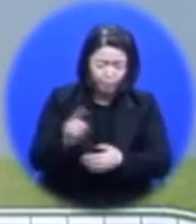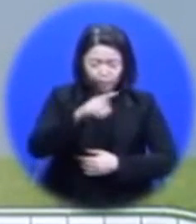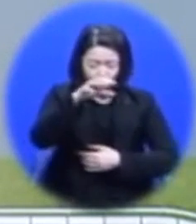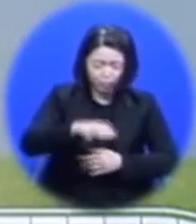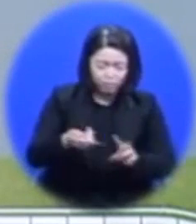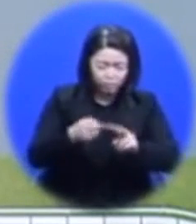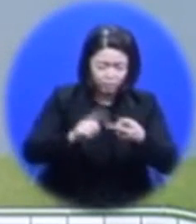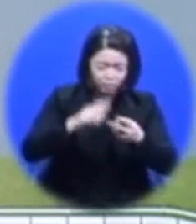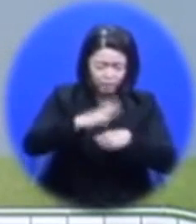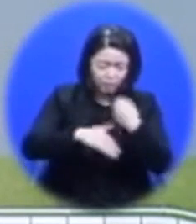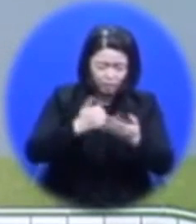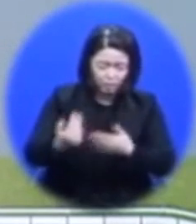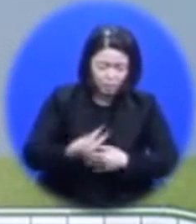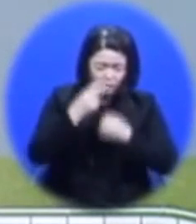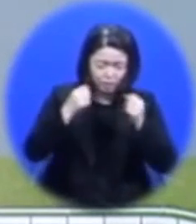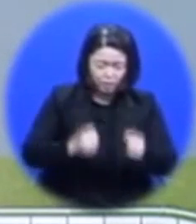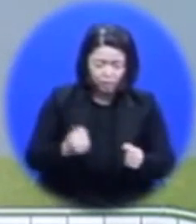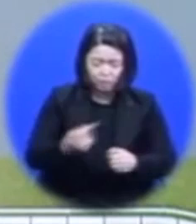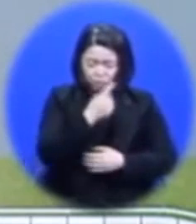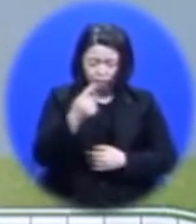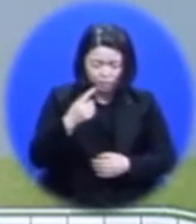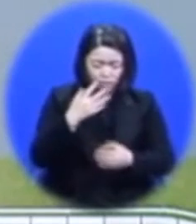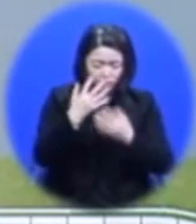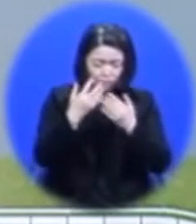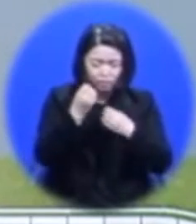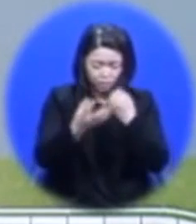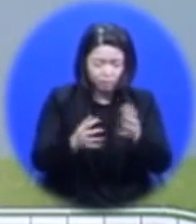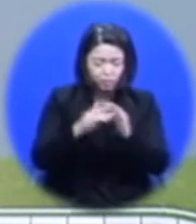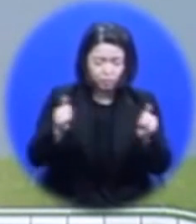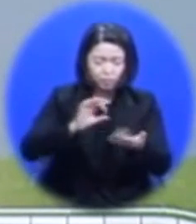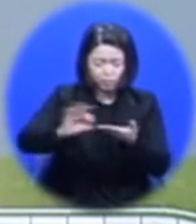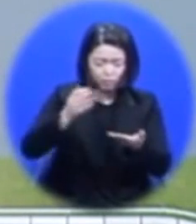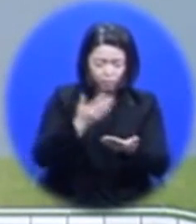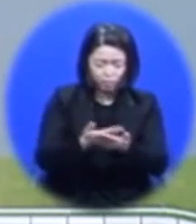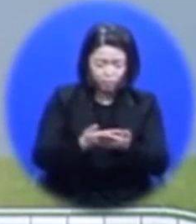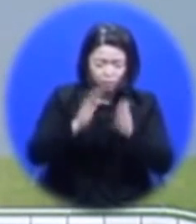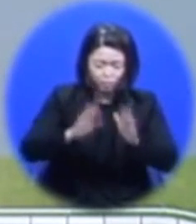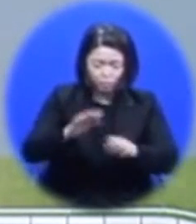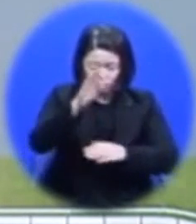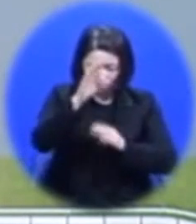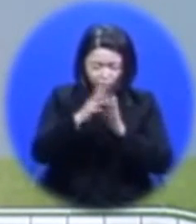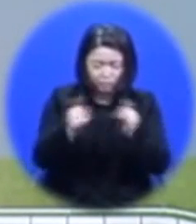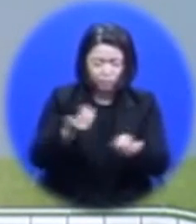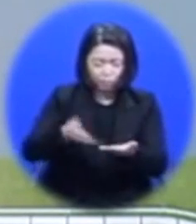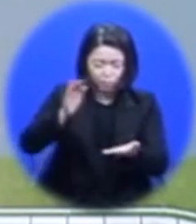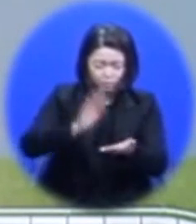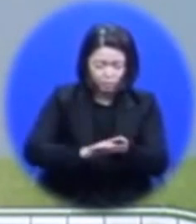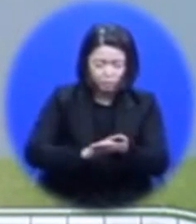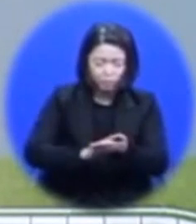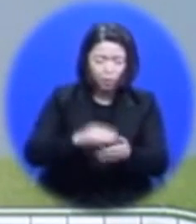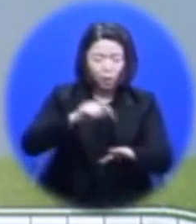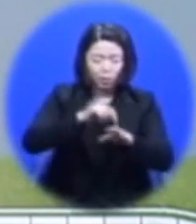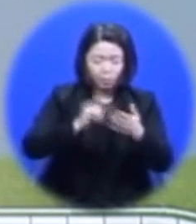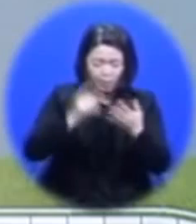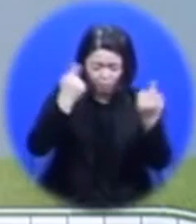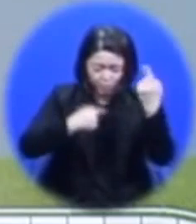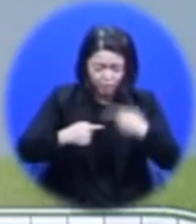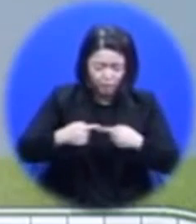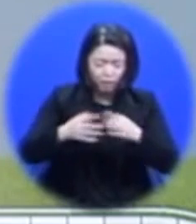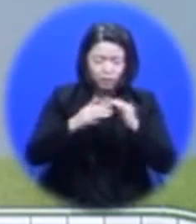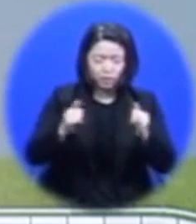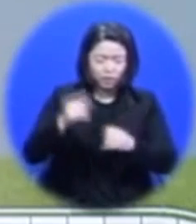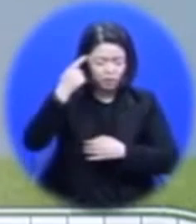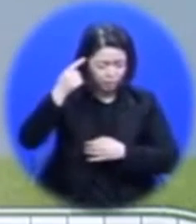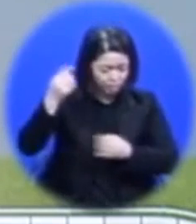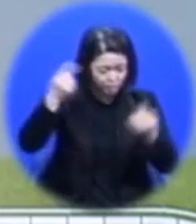어디서든지 하나님의 살아계신 증인으로 써주소서. 오늘도 병든 이들을 고치시고, 마음 상한 이들,